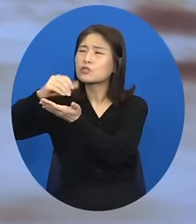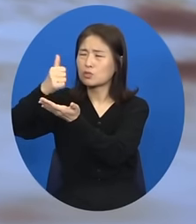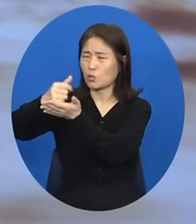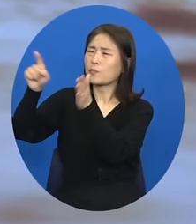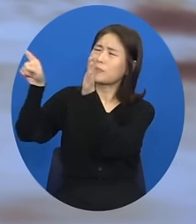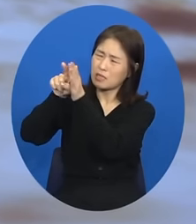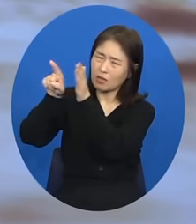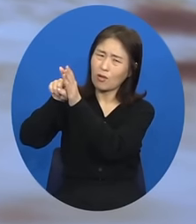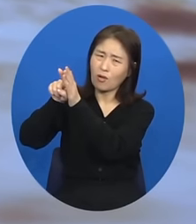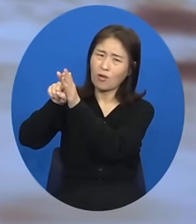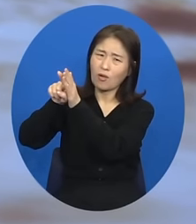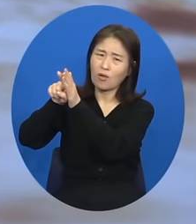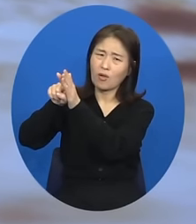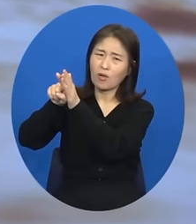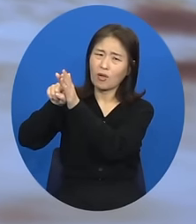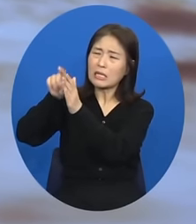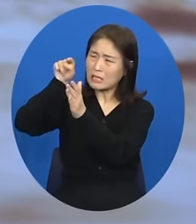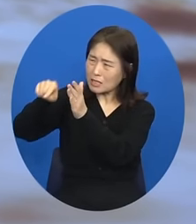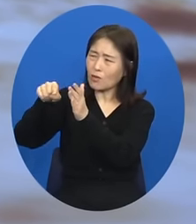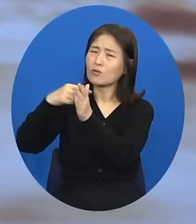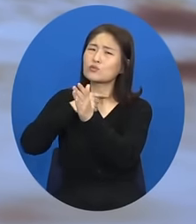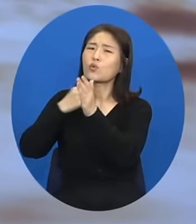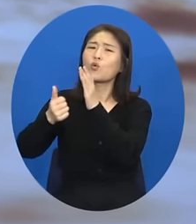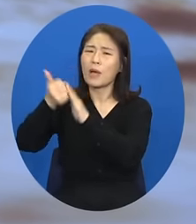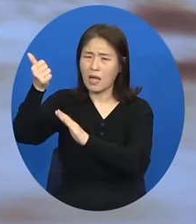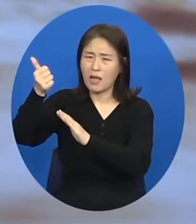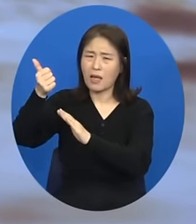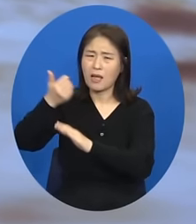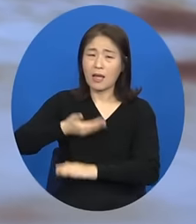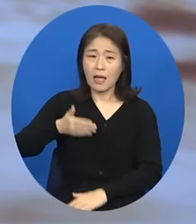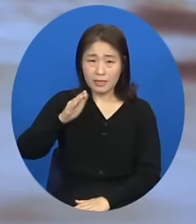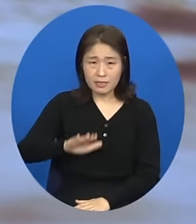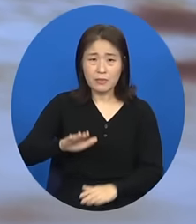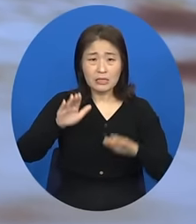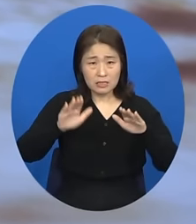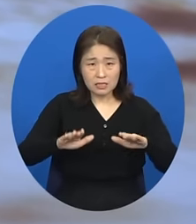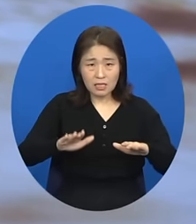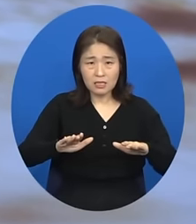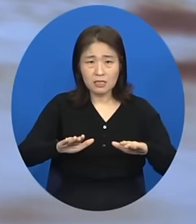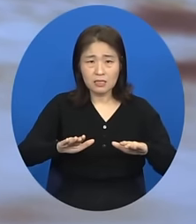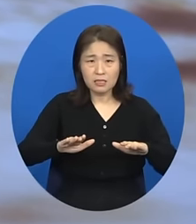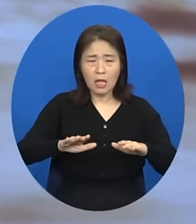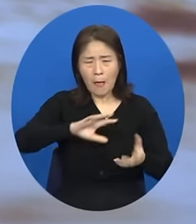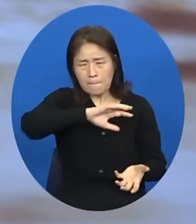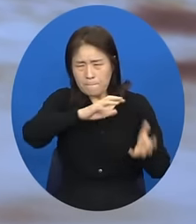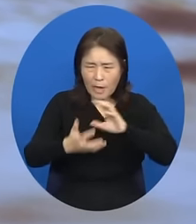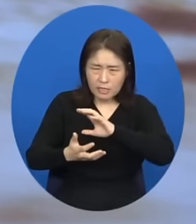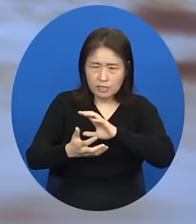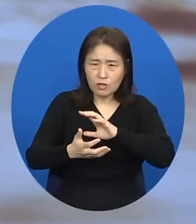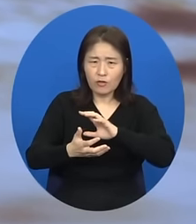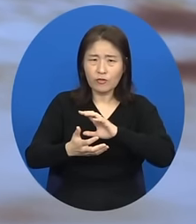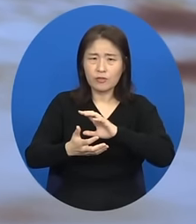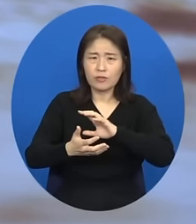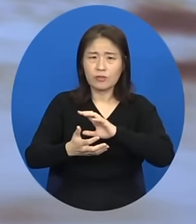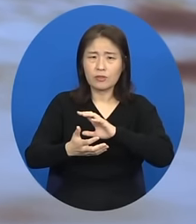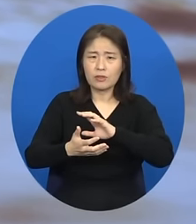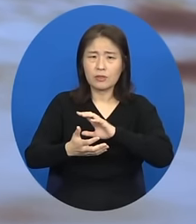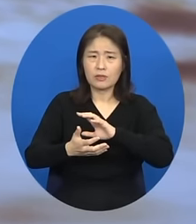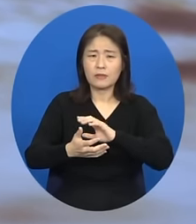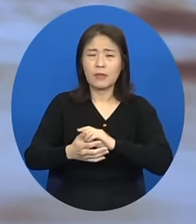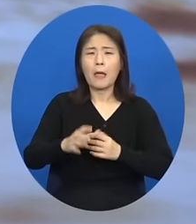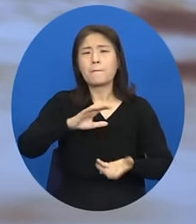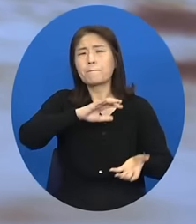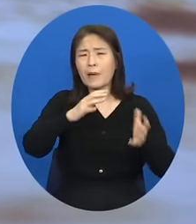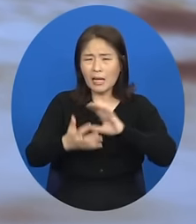거예요. 주님을 믿었을 때 그러나 이제는 하나님께서 우리에게 반전의 역사를 이루실 줄 믿습니다. 그